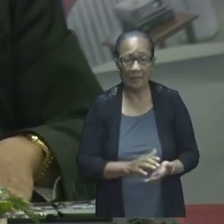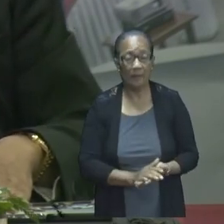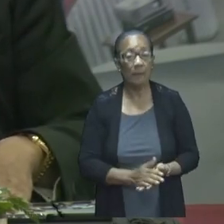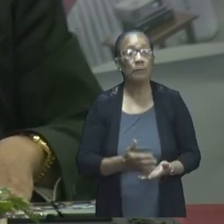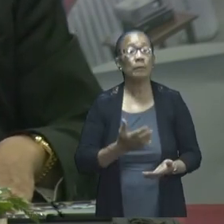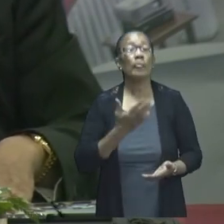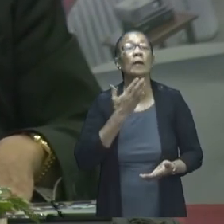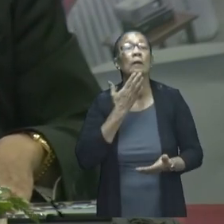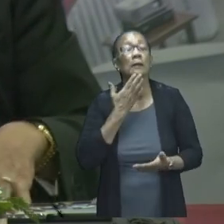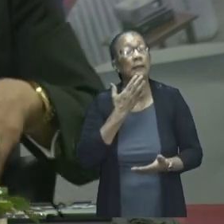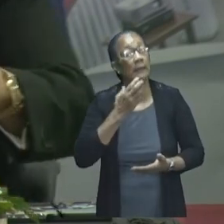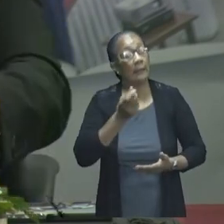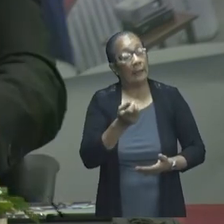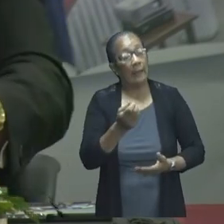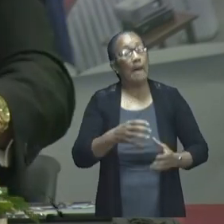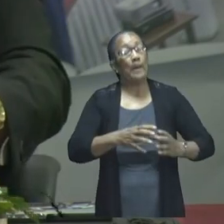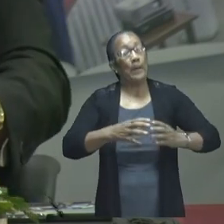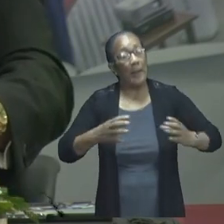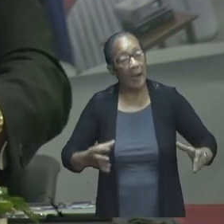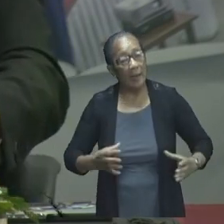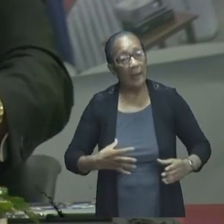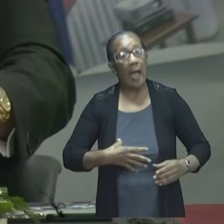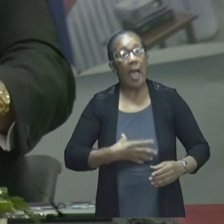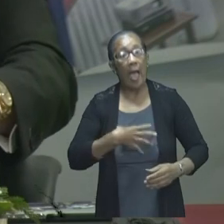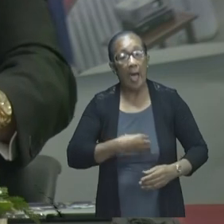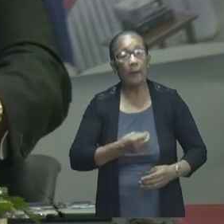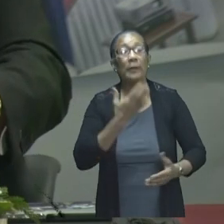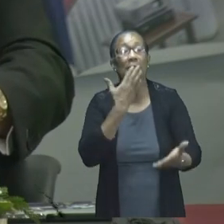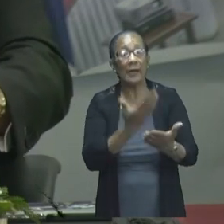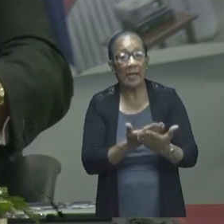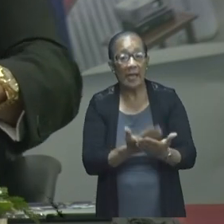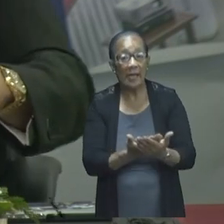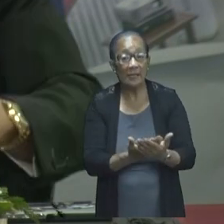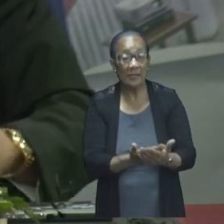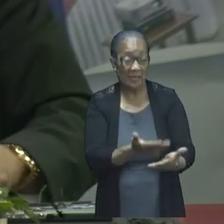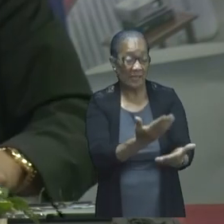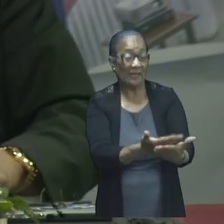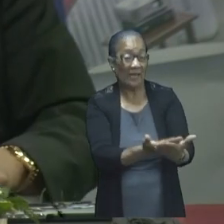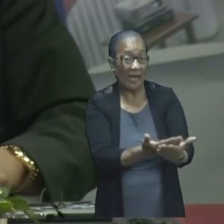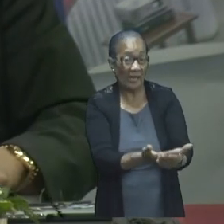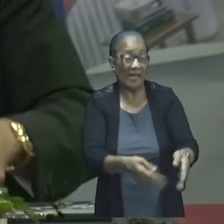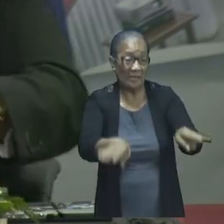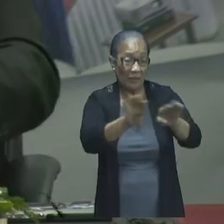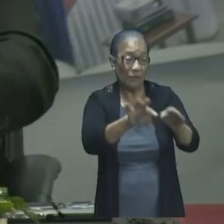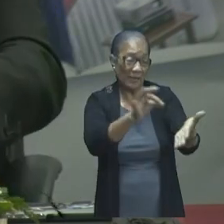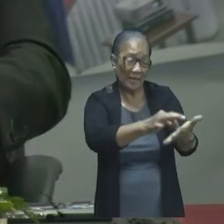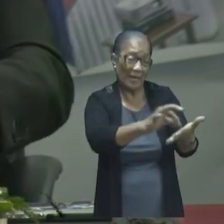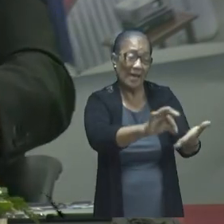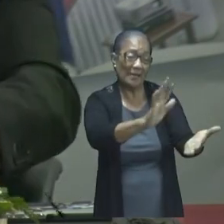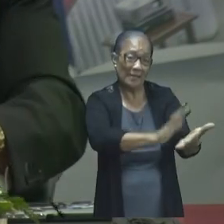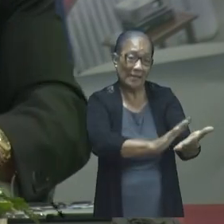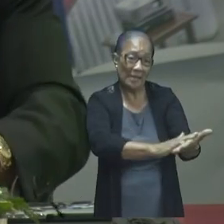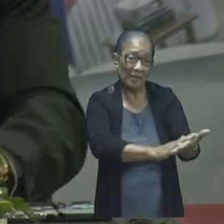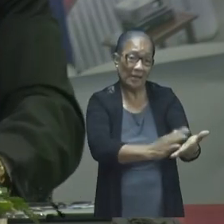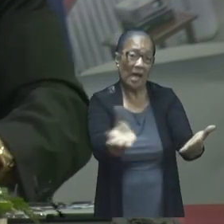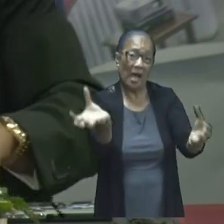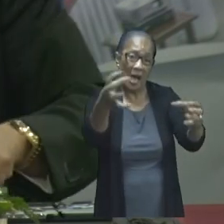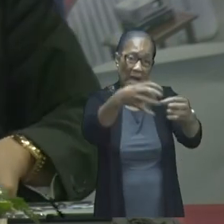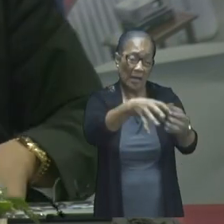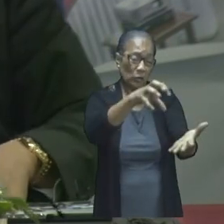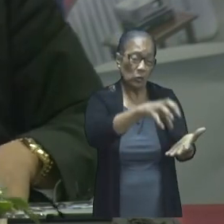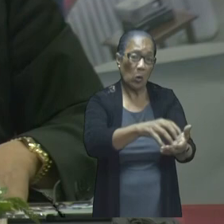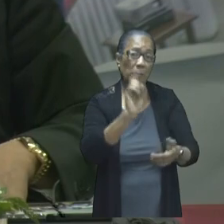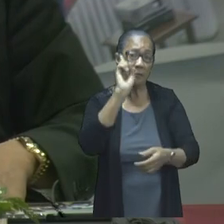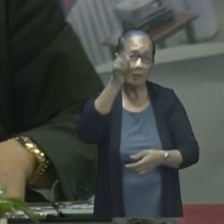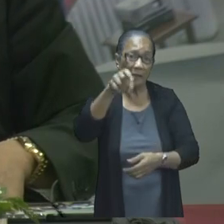toe geest hebben van ons we moesten een garantieverklaring tekenen we moesten daar opnemen dat we naar imf